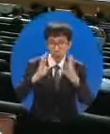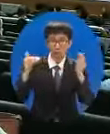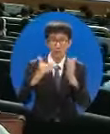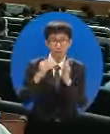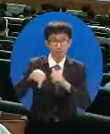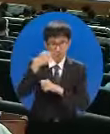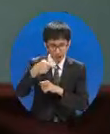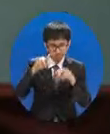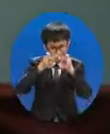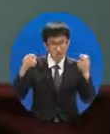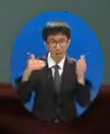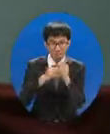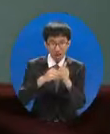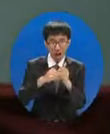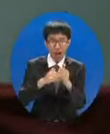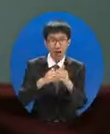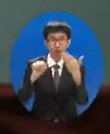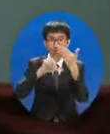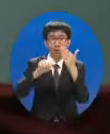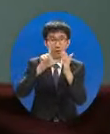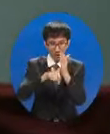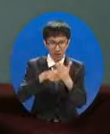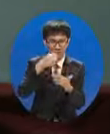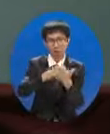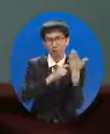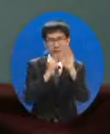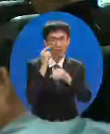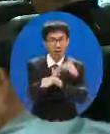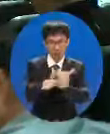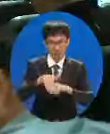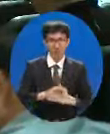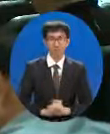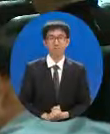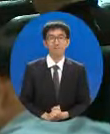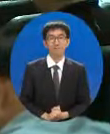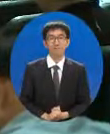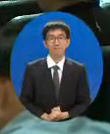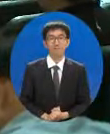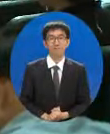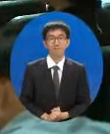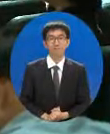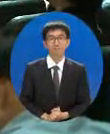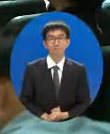심의를 거쳐 다음 달 교육과정을 확정할 예정입니다. EBS 뉴스 이상미입니다.